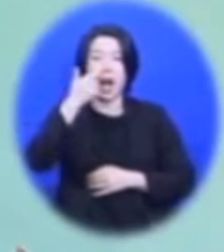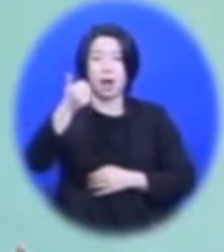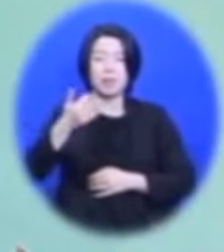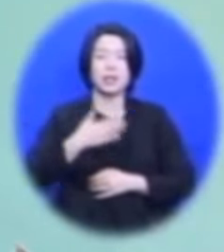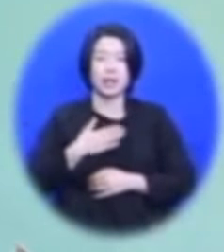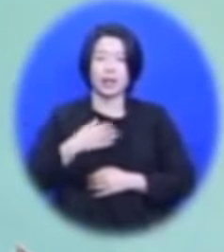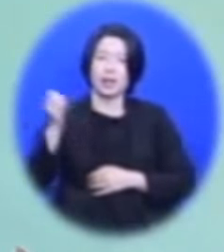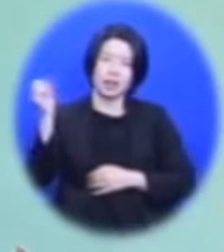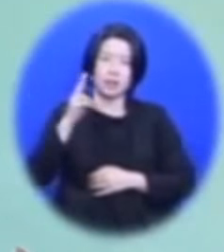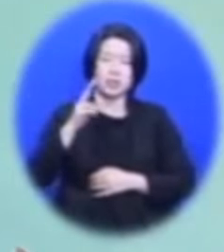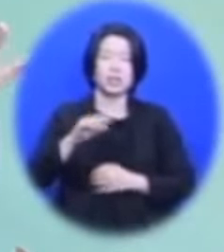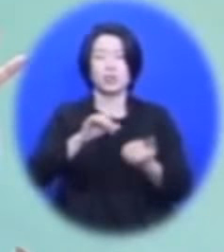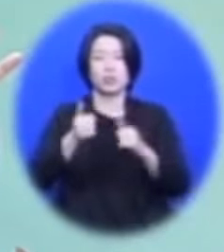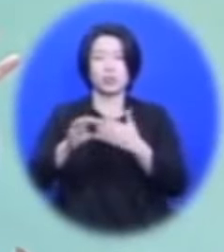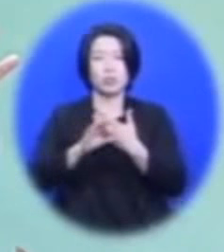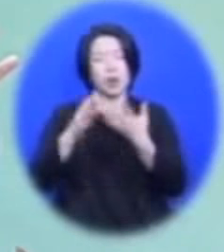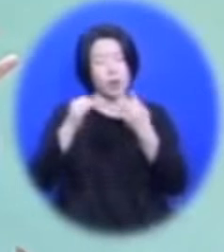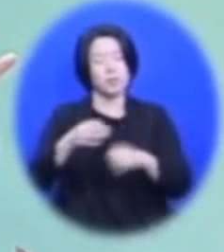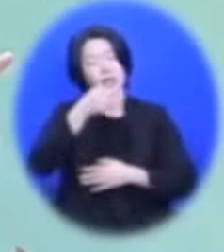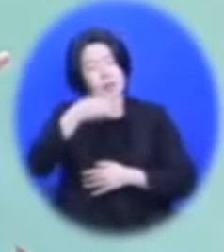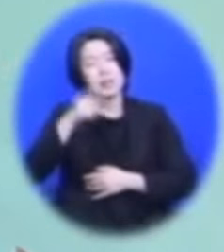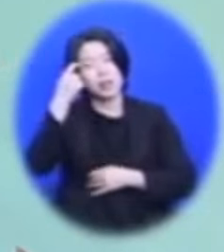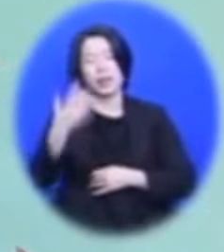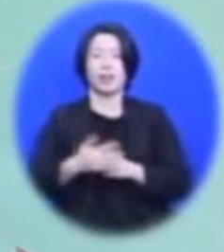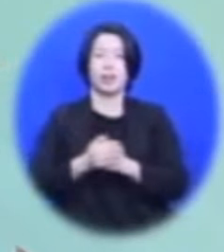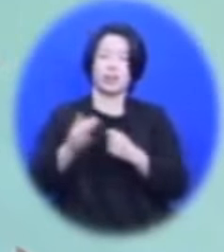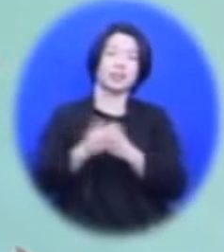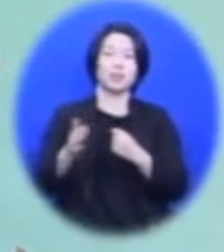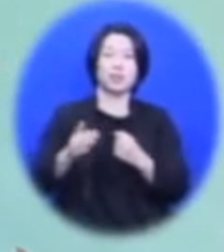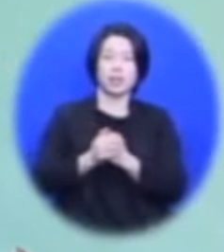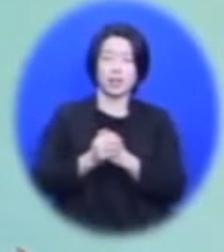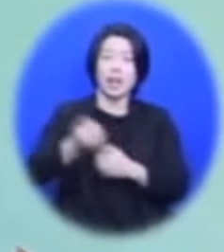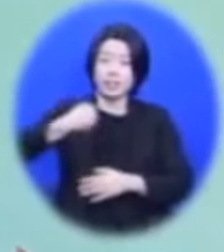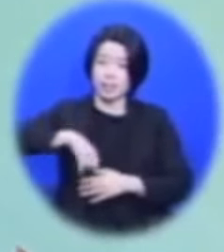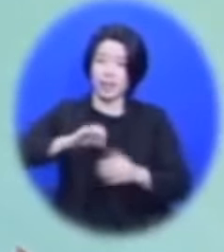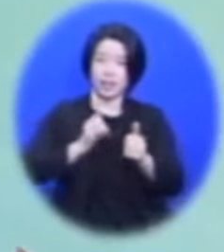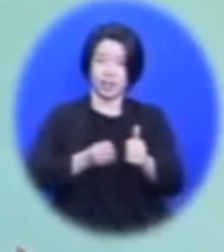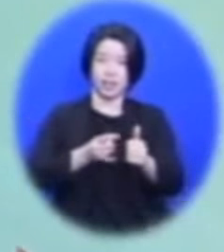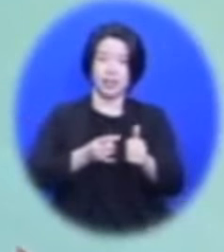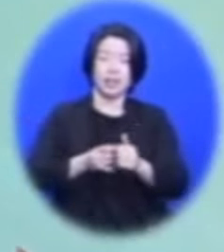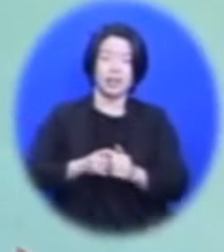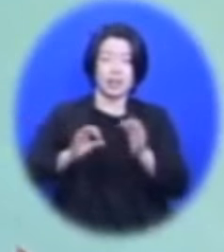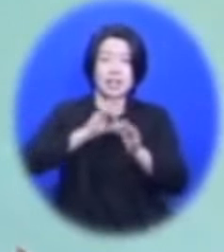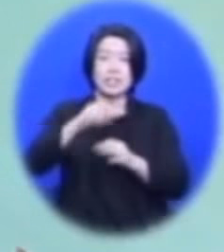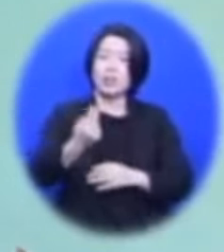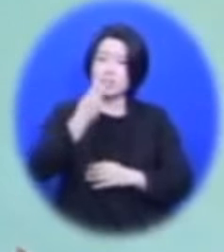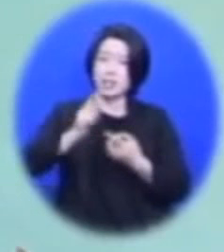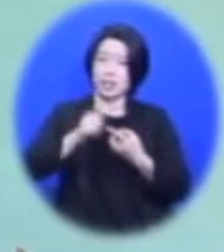죽으면 얼마나 힘들어할까. 그래서 딸에게 영생에 대한